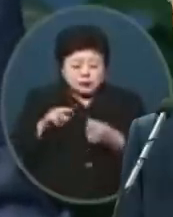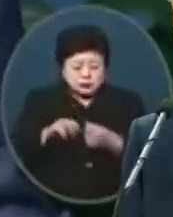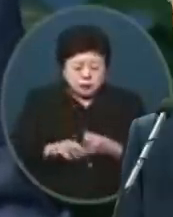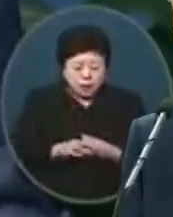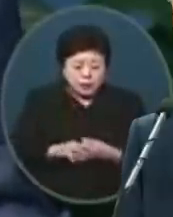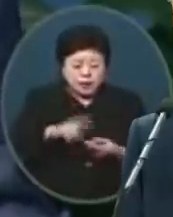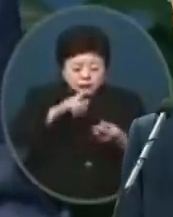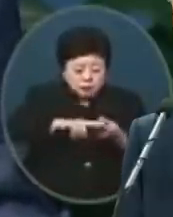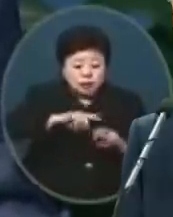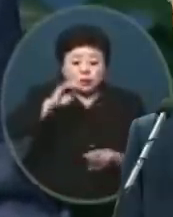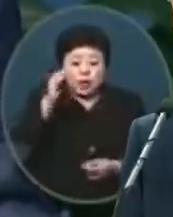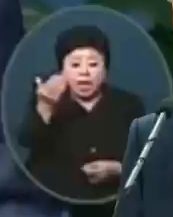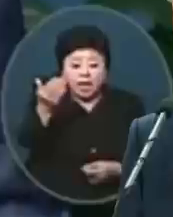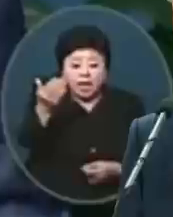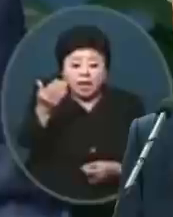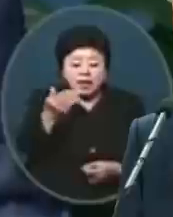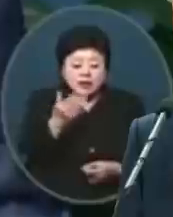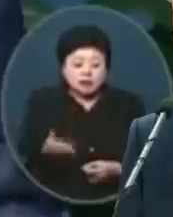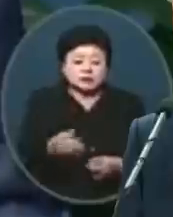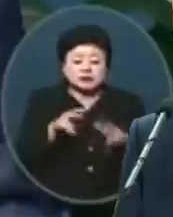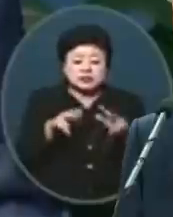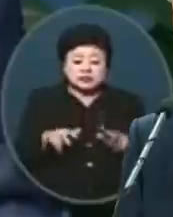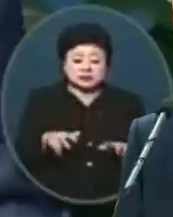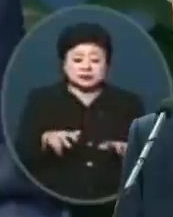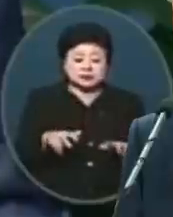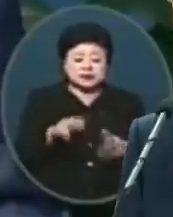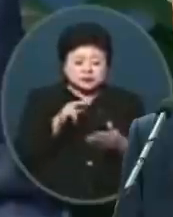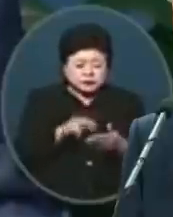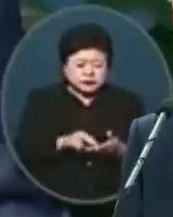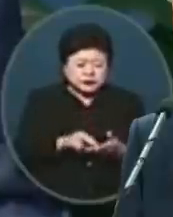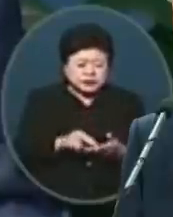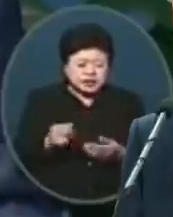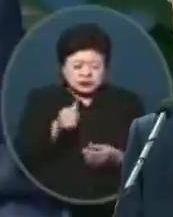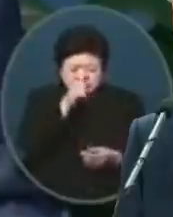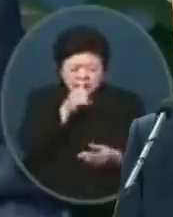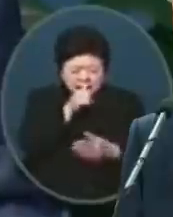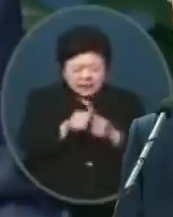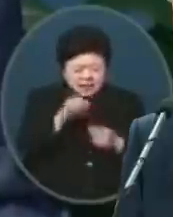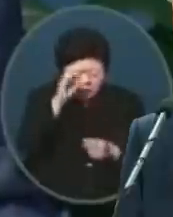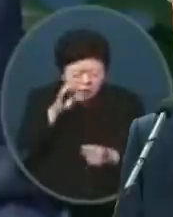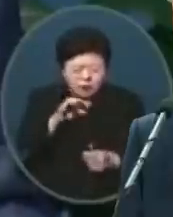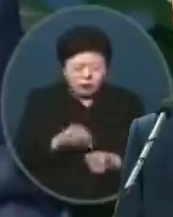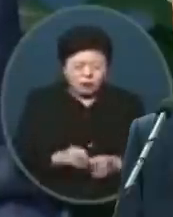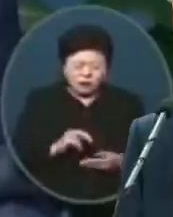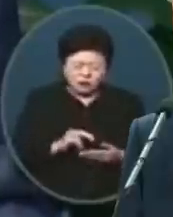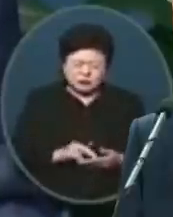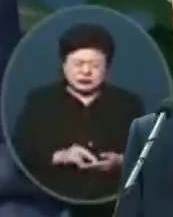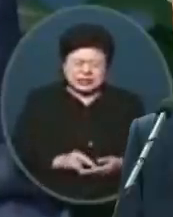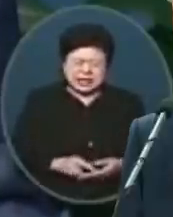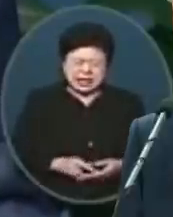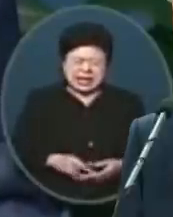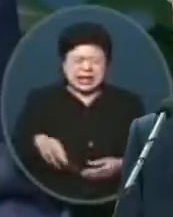되라. 여러분이 지금 문제라고 가지고 있는 것도 하나님 보시면 문제가 아닙니다.